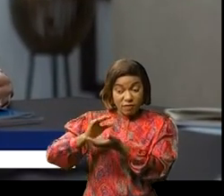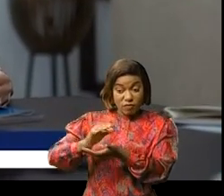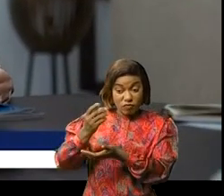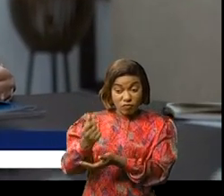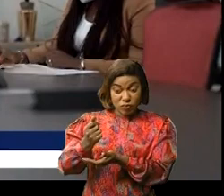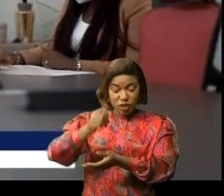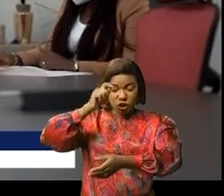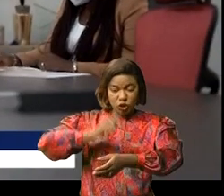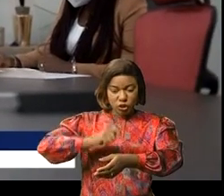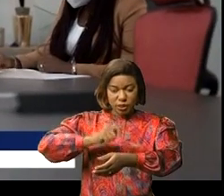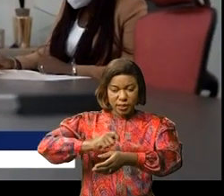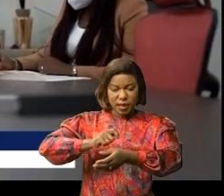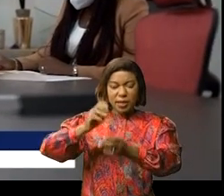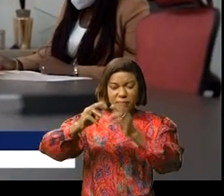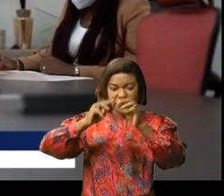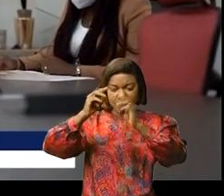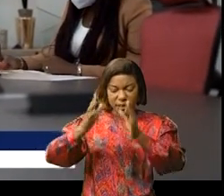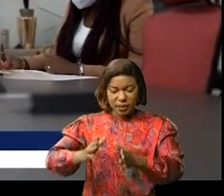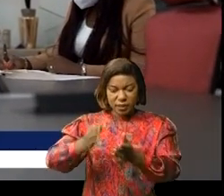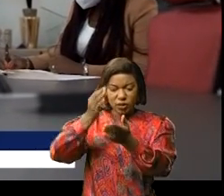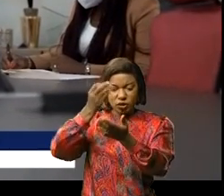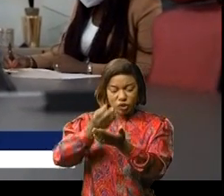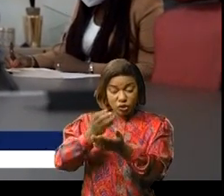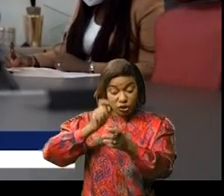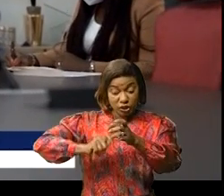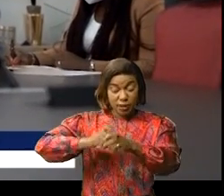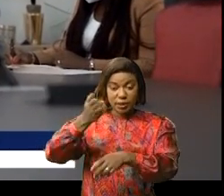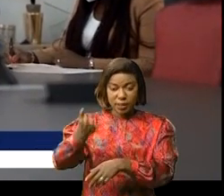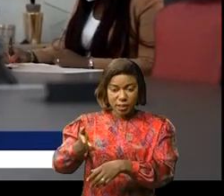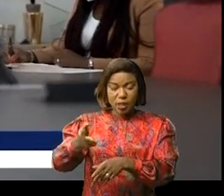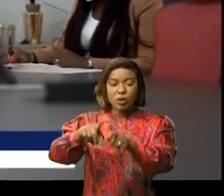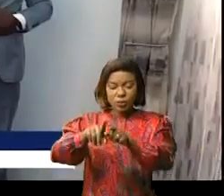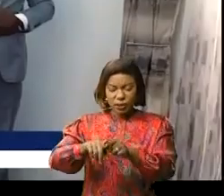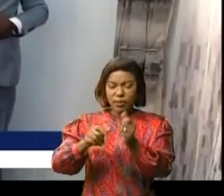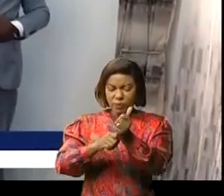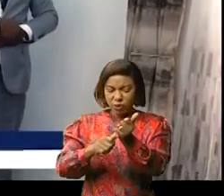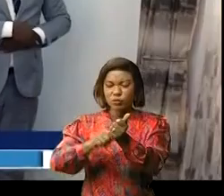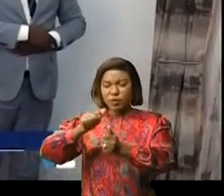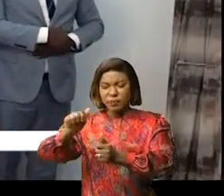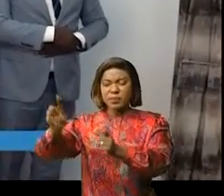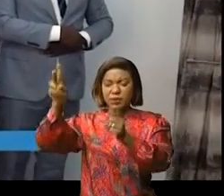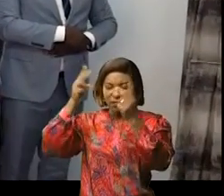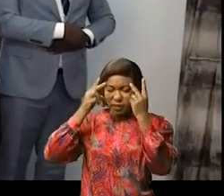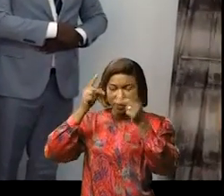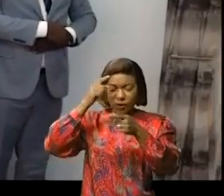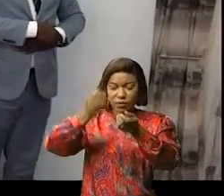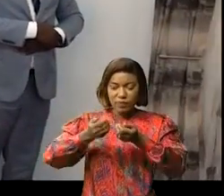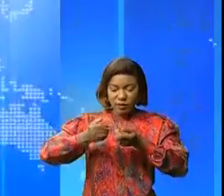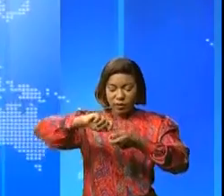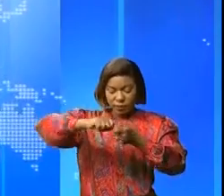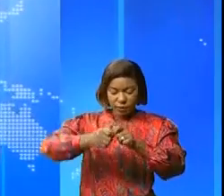français de la Justice, sur la fondation Pandi du docteur Mukwege et sur les survivantes elles-mêmes qui attendent réparation.